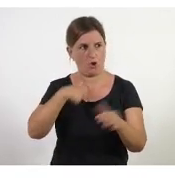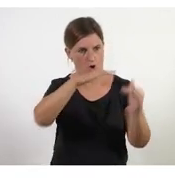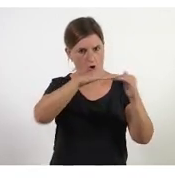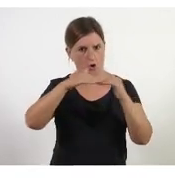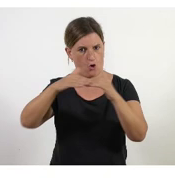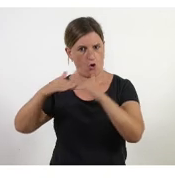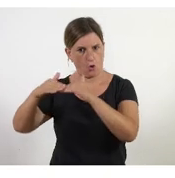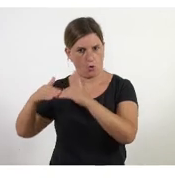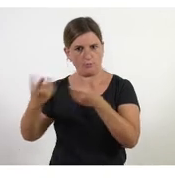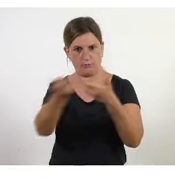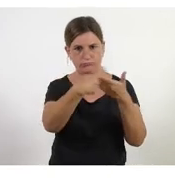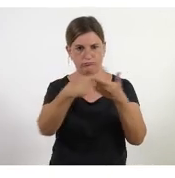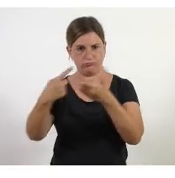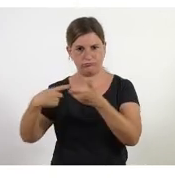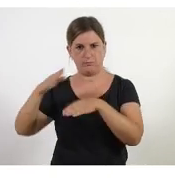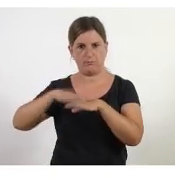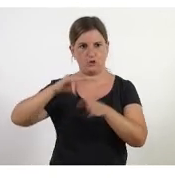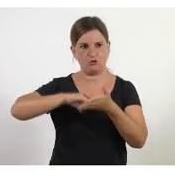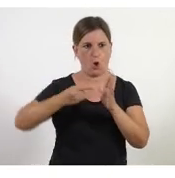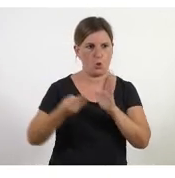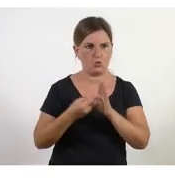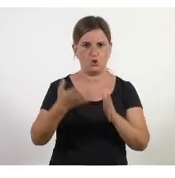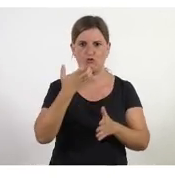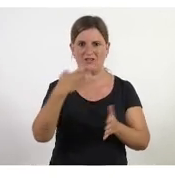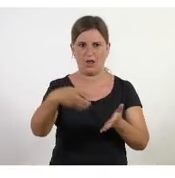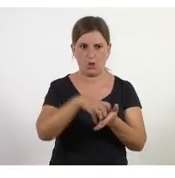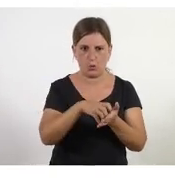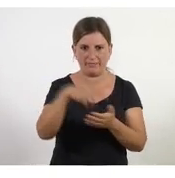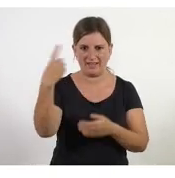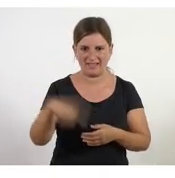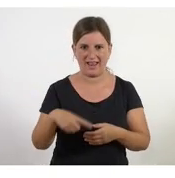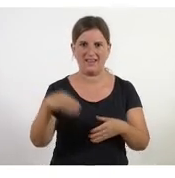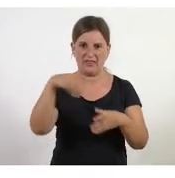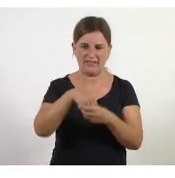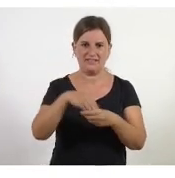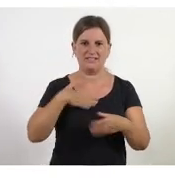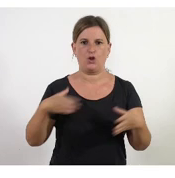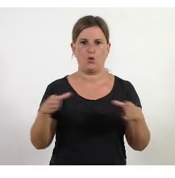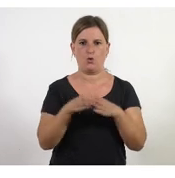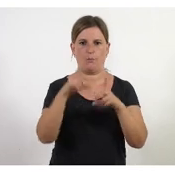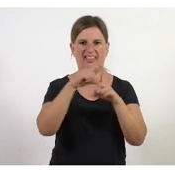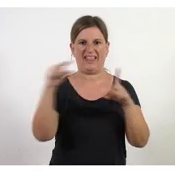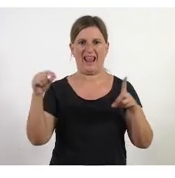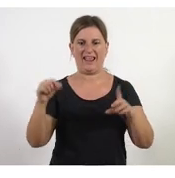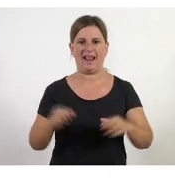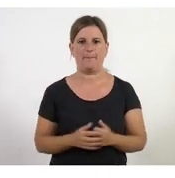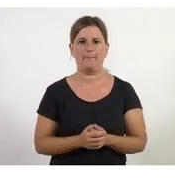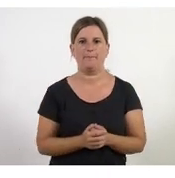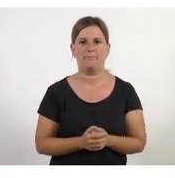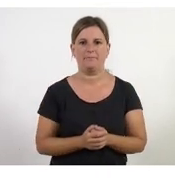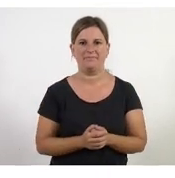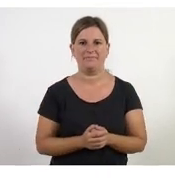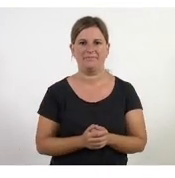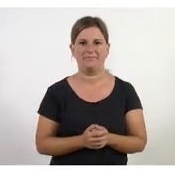a resoldre altre tipus de dubtes al nostre grup de Telegram. Javier, disculpa, que abans he dit